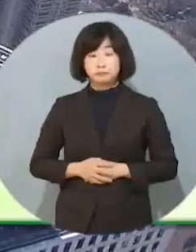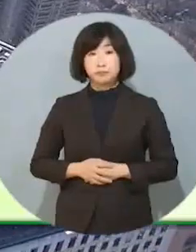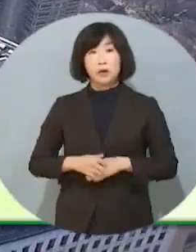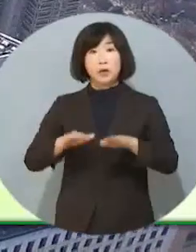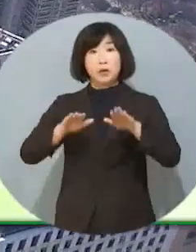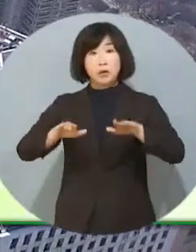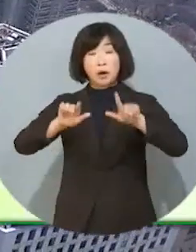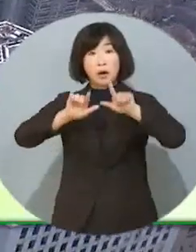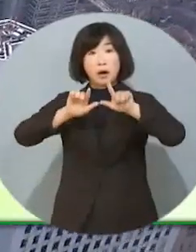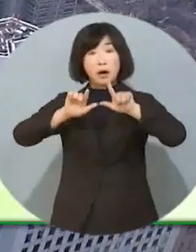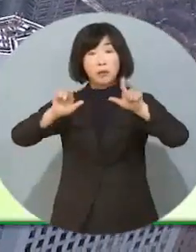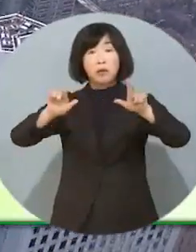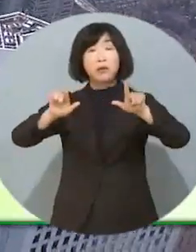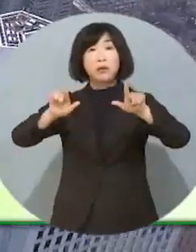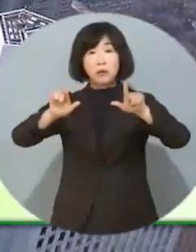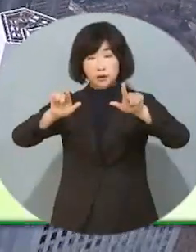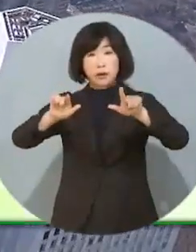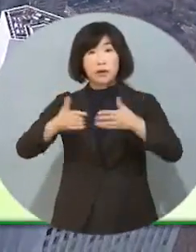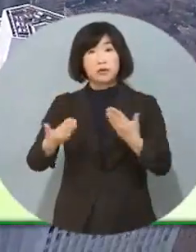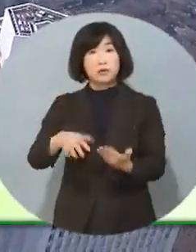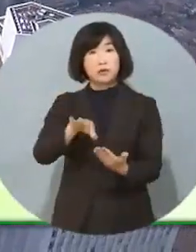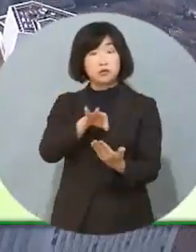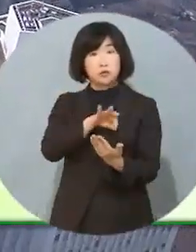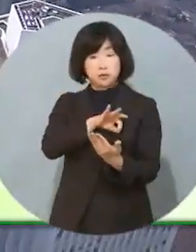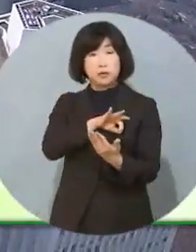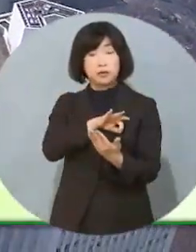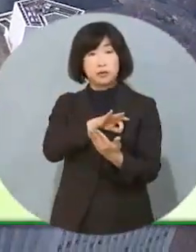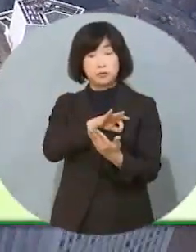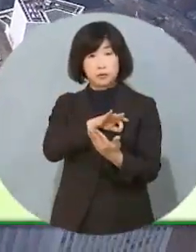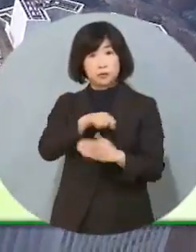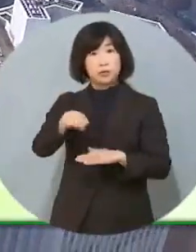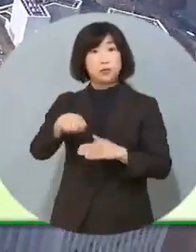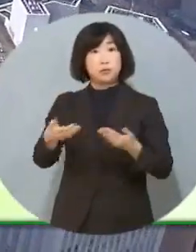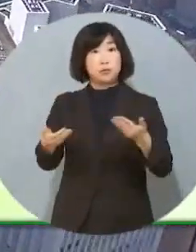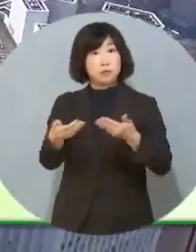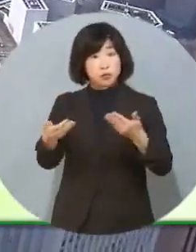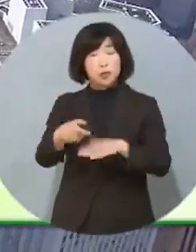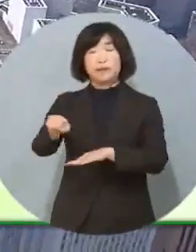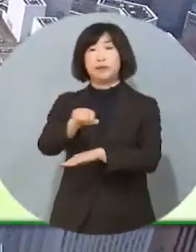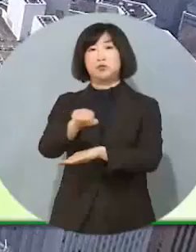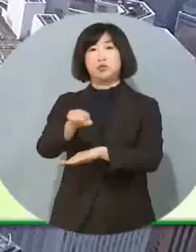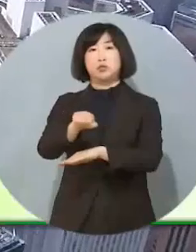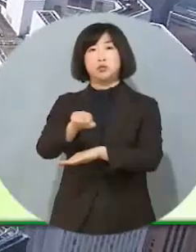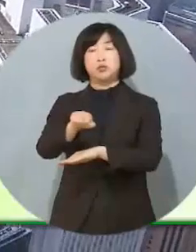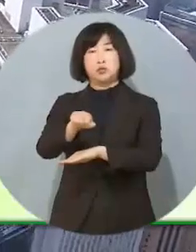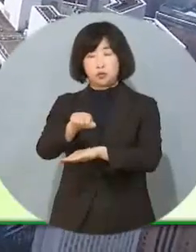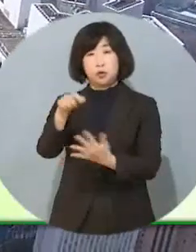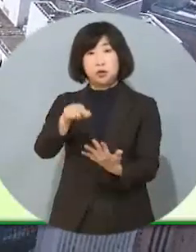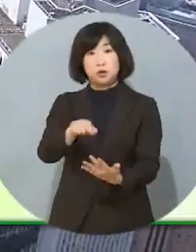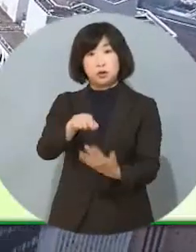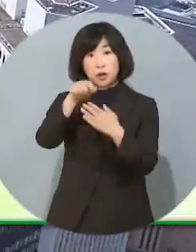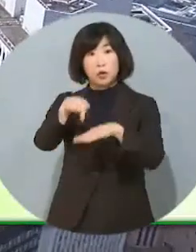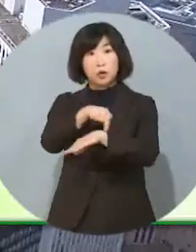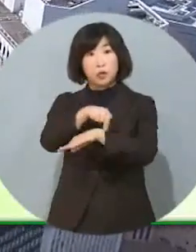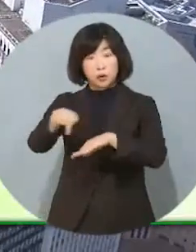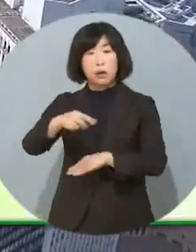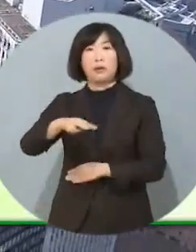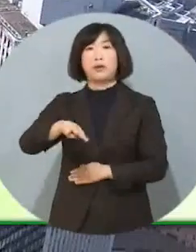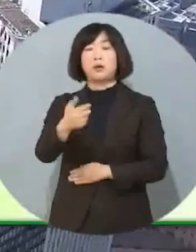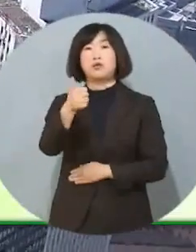今回発表された人気付き職員は事務職で採用予定者数は250